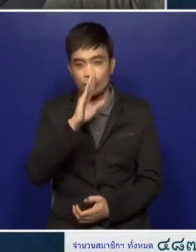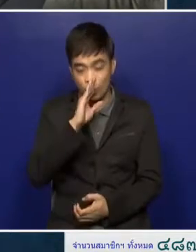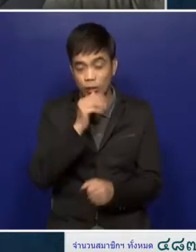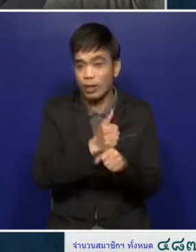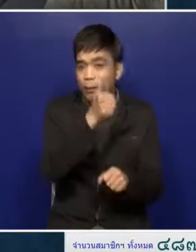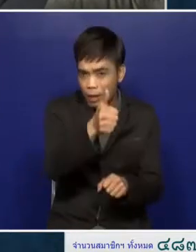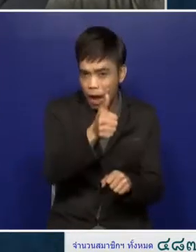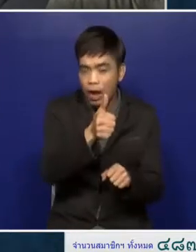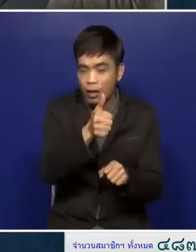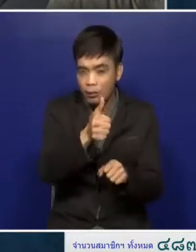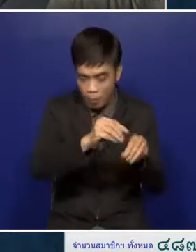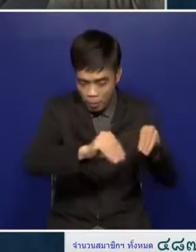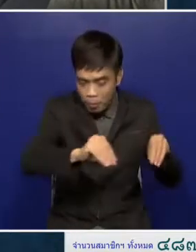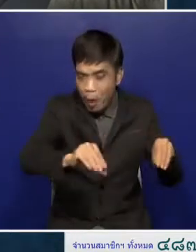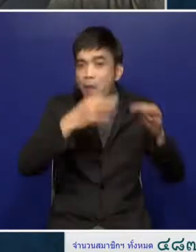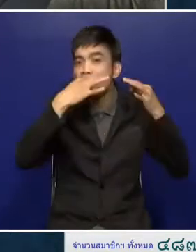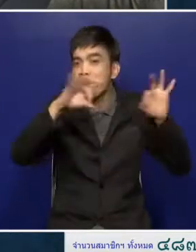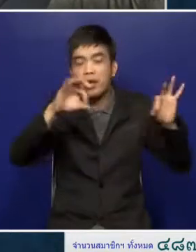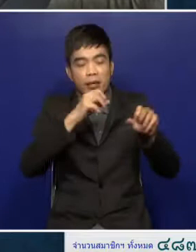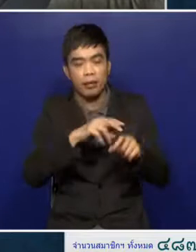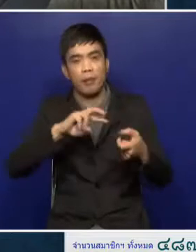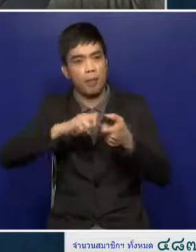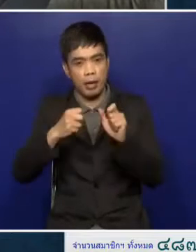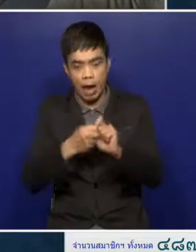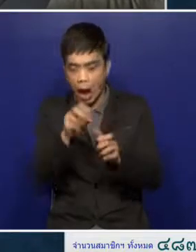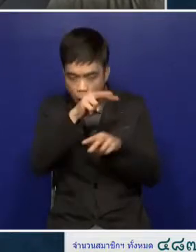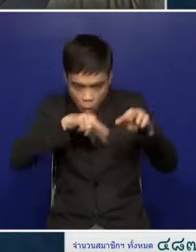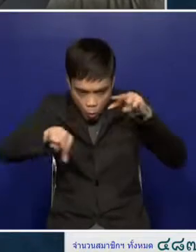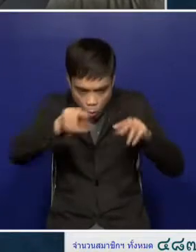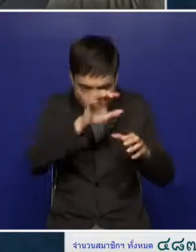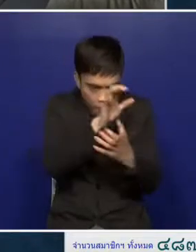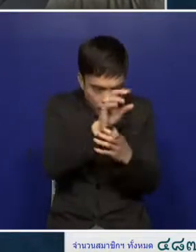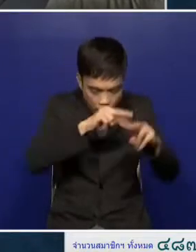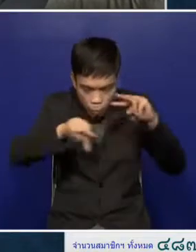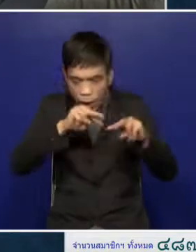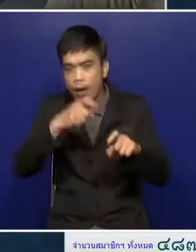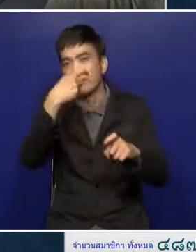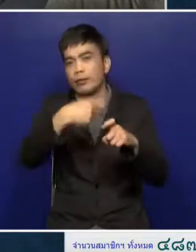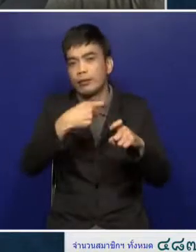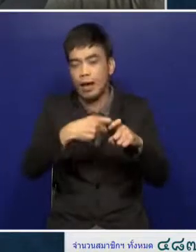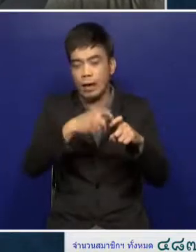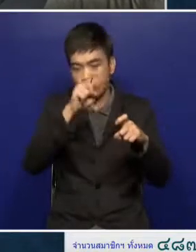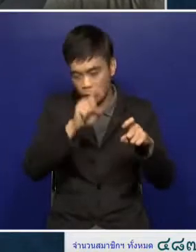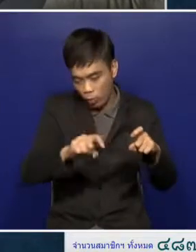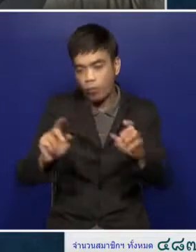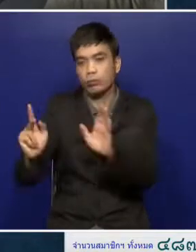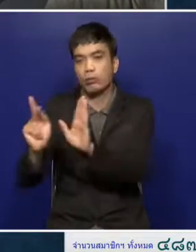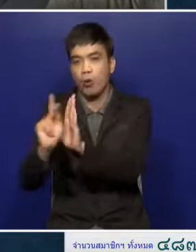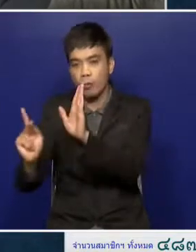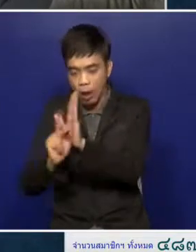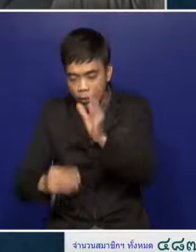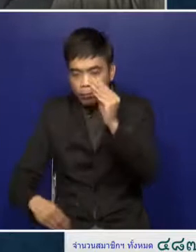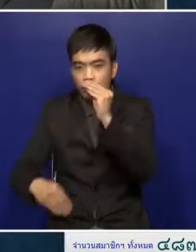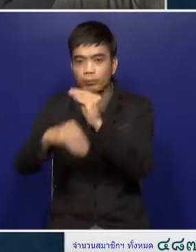ามากสำหรับการควบคุมเราก็เลยจำเป็นต้องมีกฎหมายอีกฉบับหนึ่งที่เราเรียกว่าพ.ร.บ.